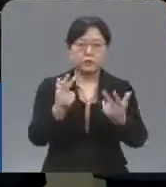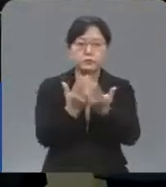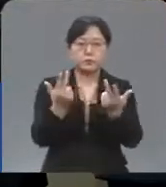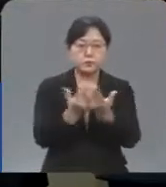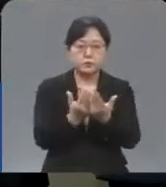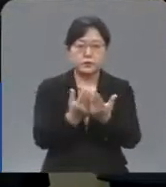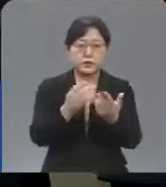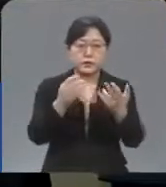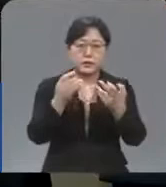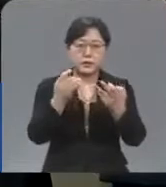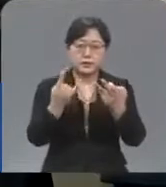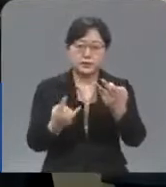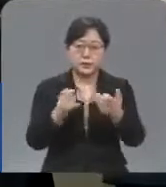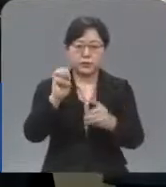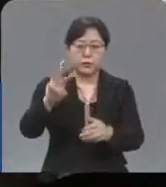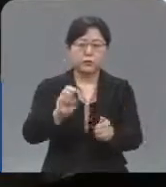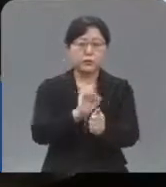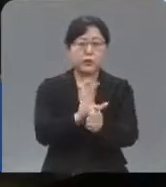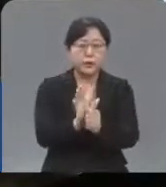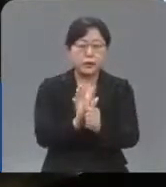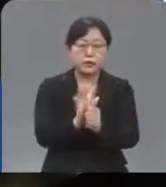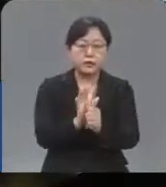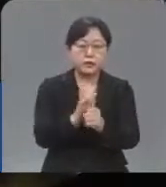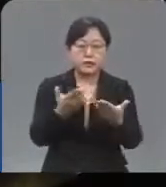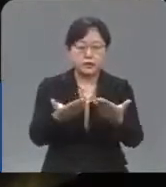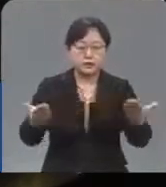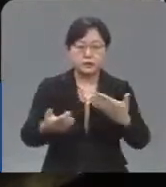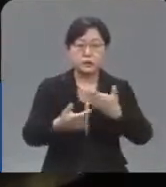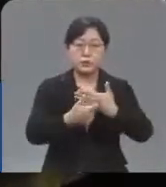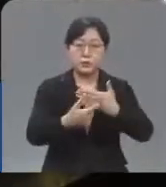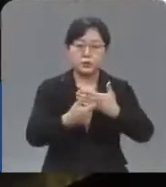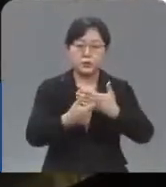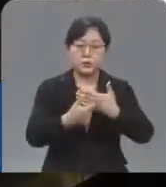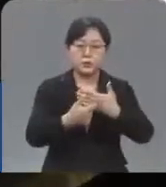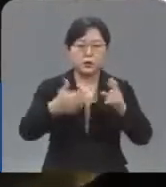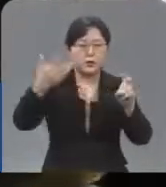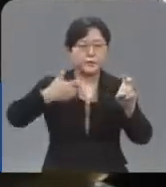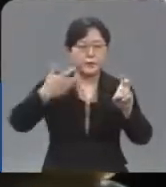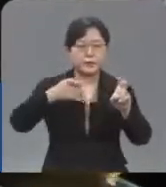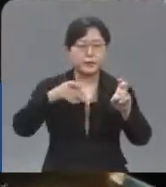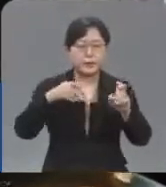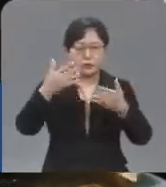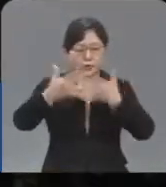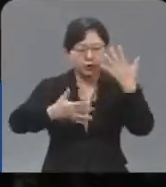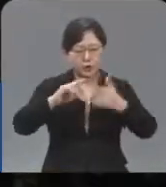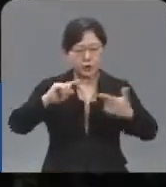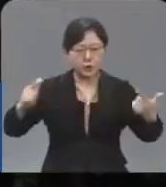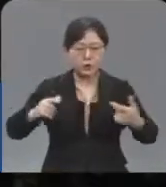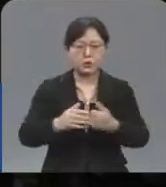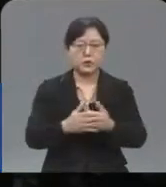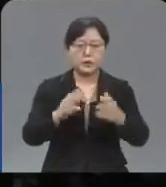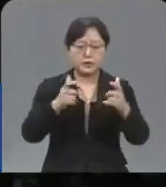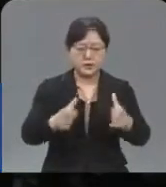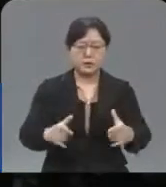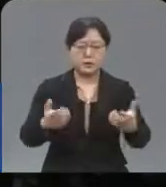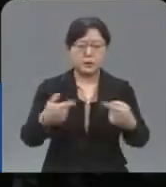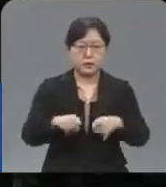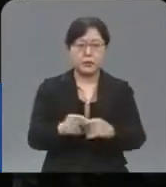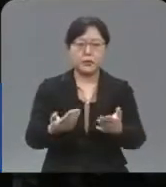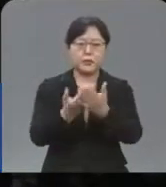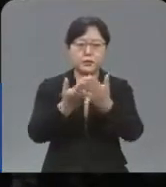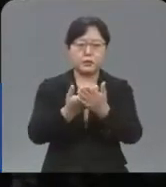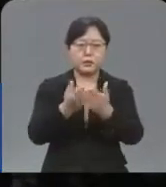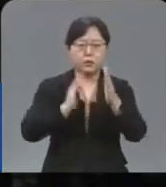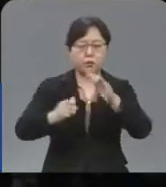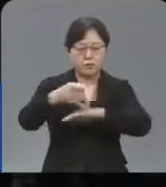북구는 제13회 광주 비엔날레를 비롯해 전시관 외벽에서 펼쳐지는 미디어 파사드 공연 등 지역과 상생하는 공공 디자인